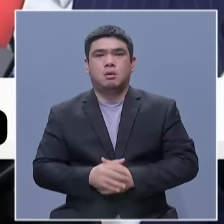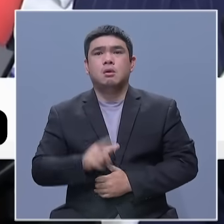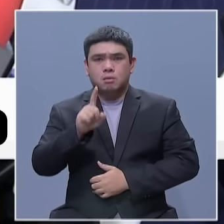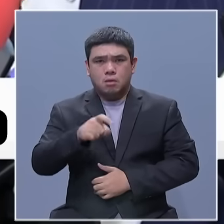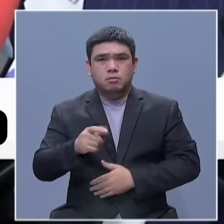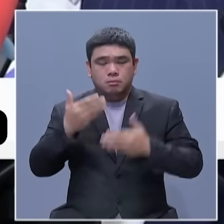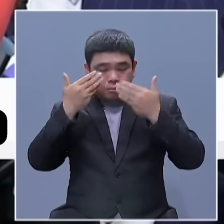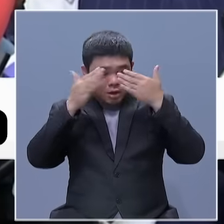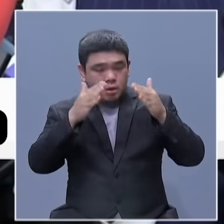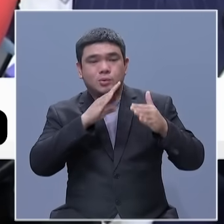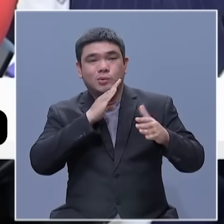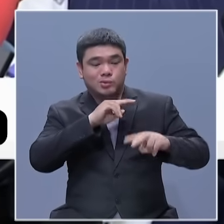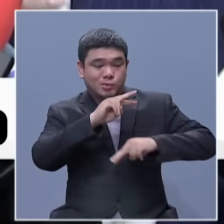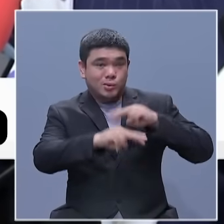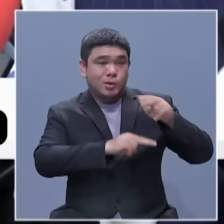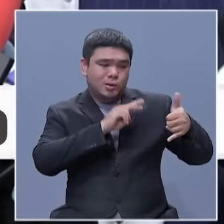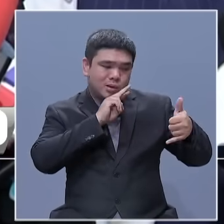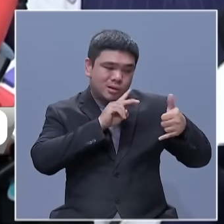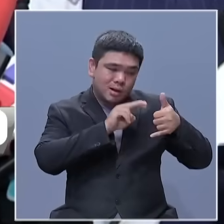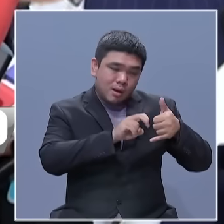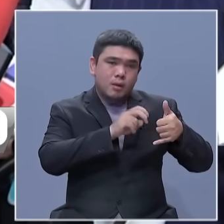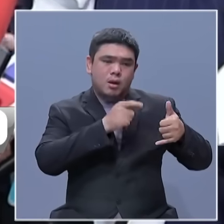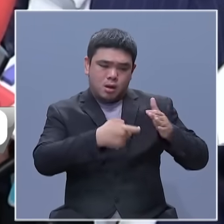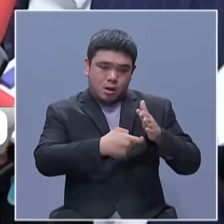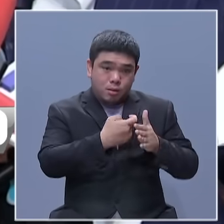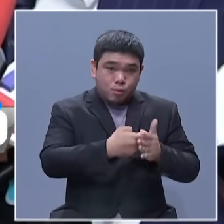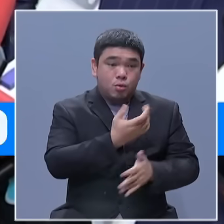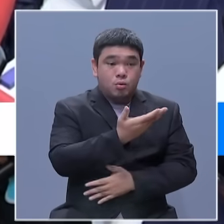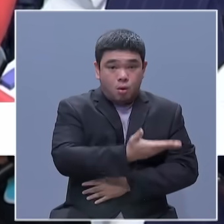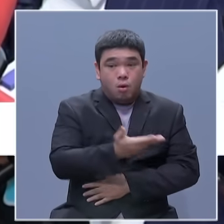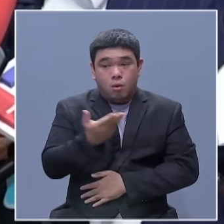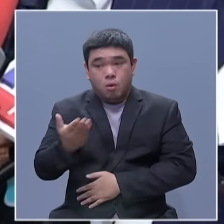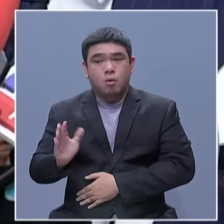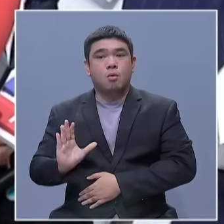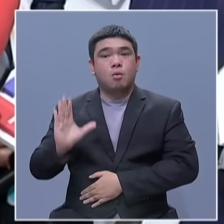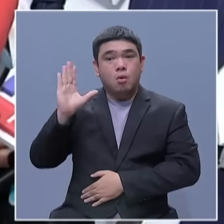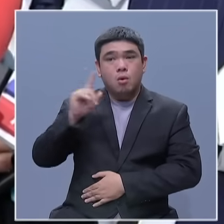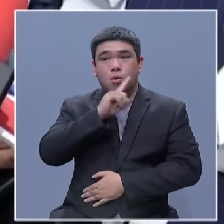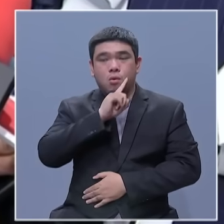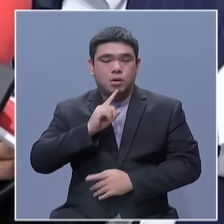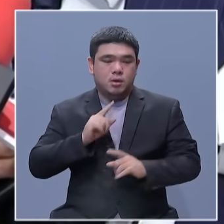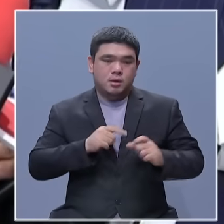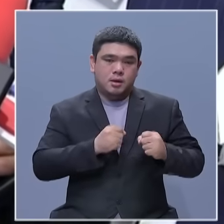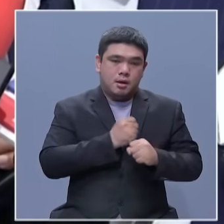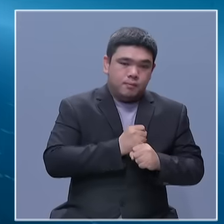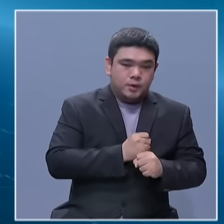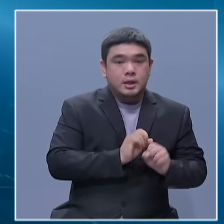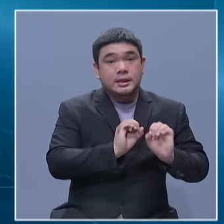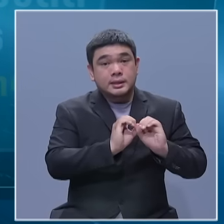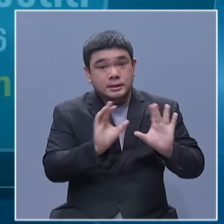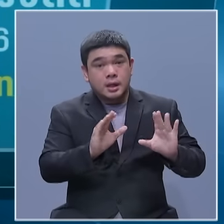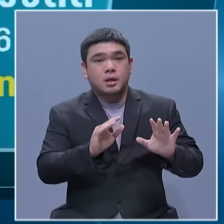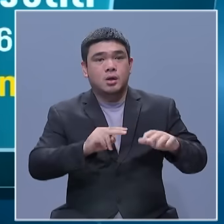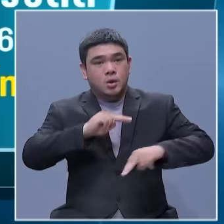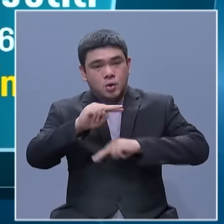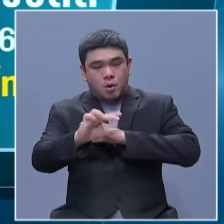การเปิดเผยรายละเอียดของการสอบสวนควรจะได้มีเหตุผลจากผู้ที่โหวตทั้งสองฝั่งพรรคก็ต้องมีความชัดเจนมีความโป